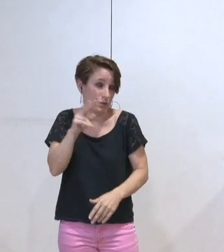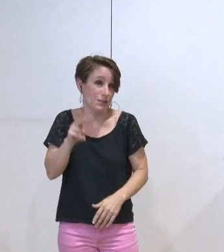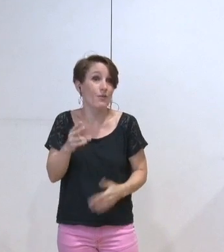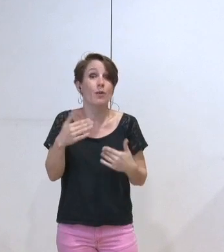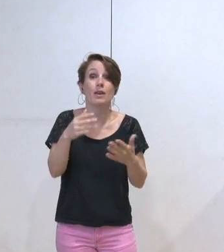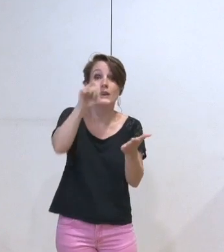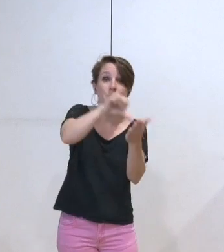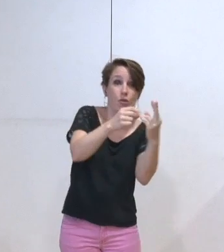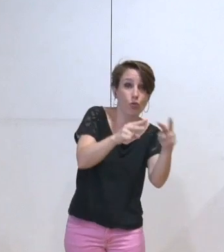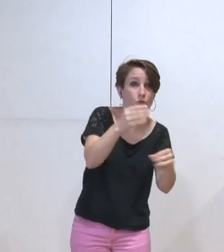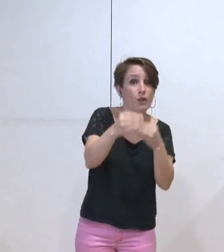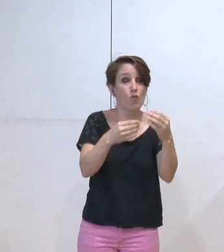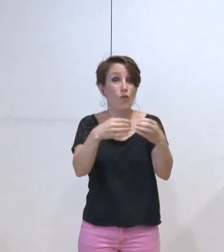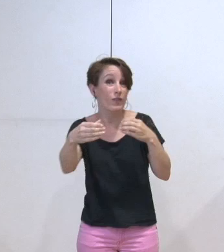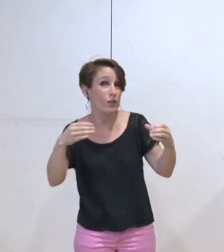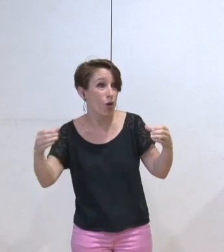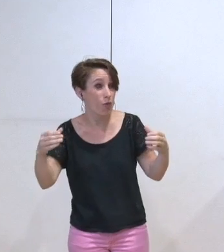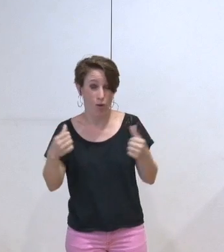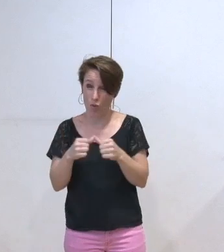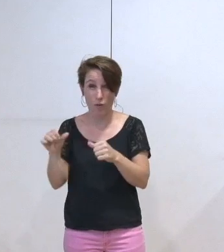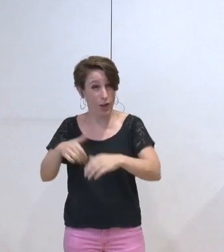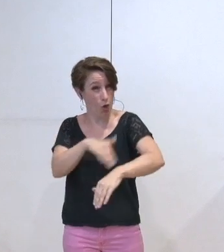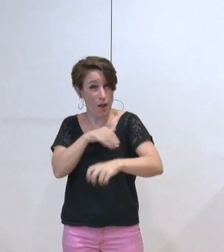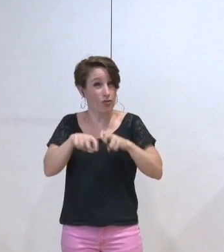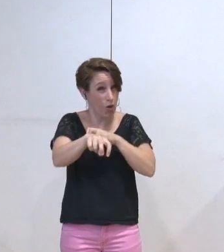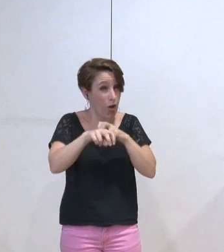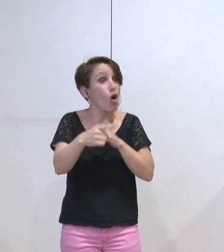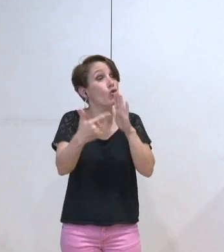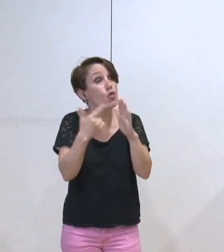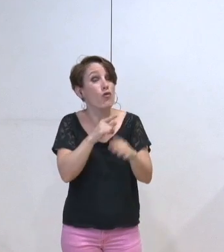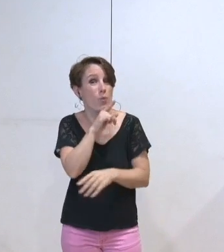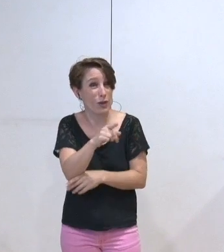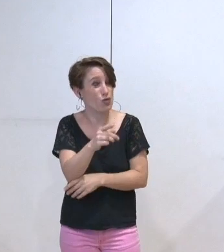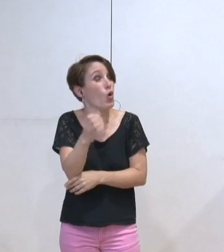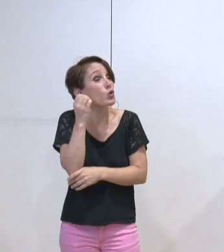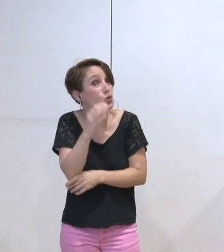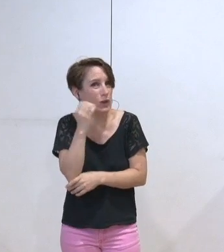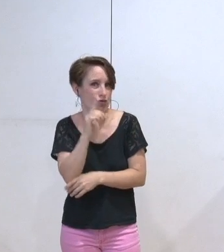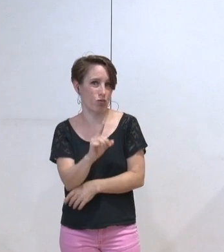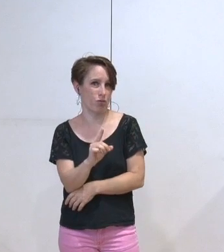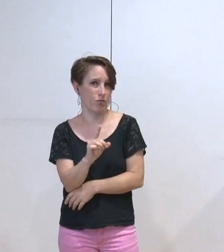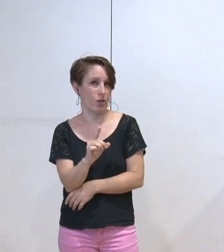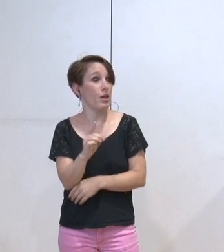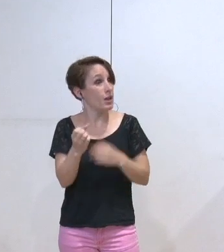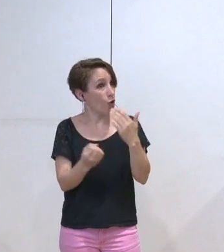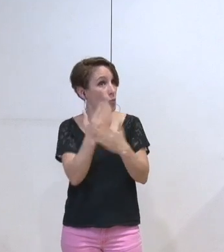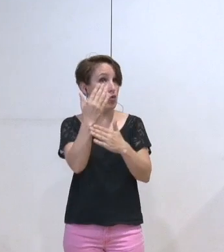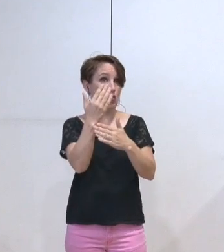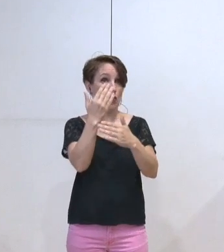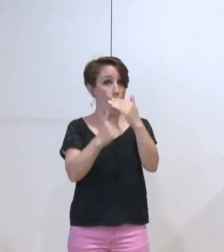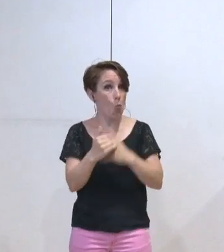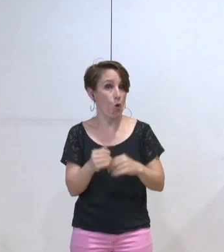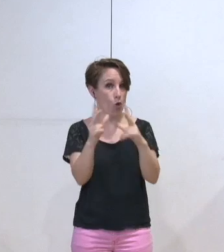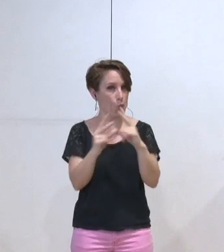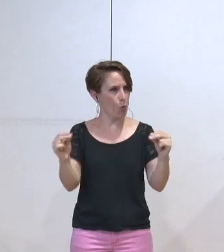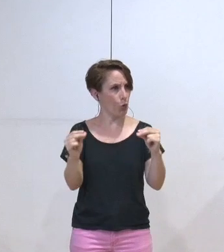Ville-Neuve les agents interviennent toujours deux fois par jour tous les jours et une nouvelle version du plan de propreté qui a été